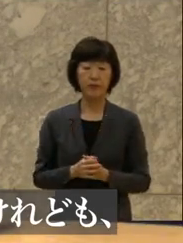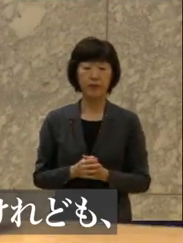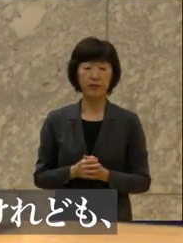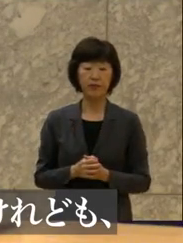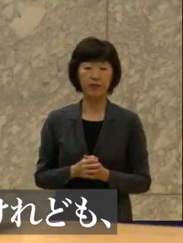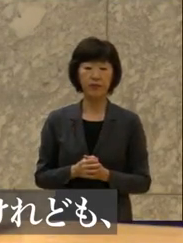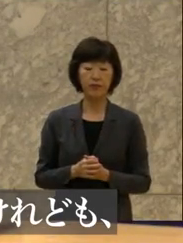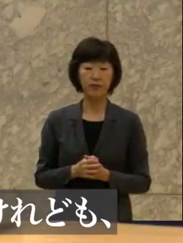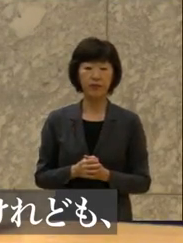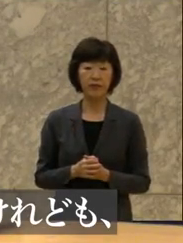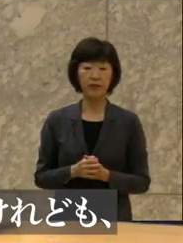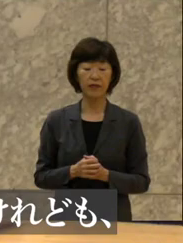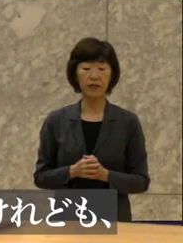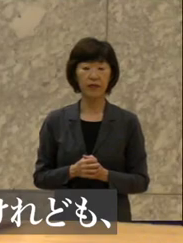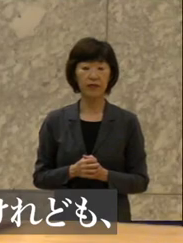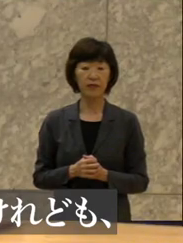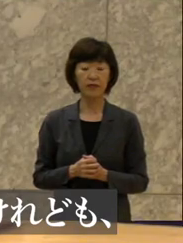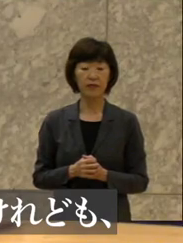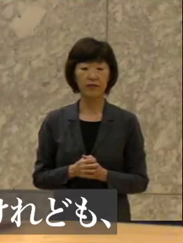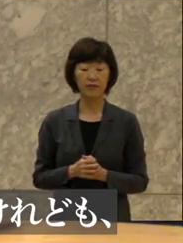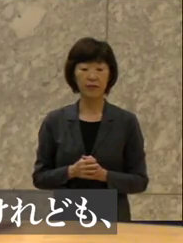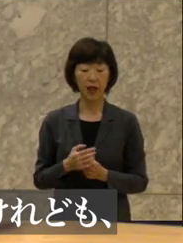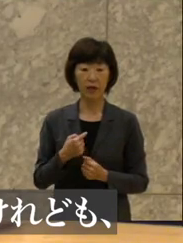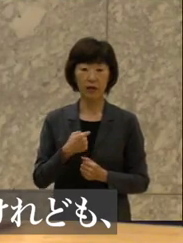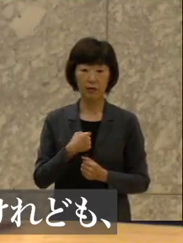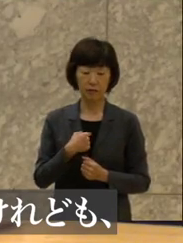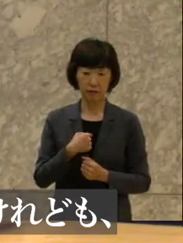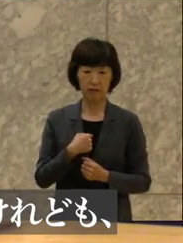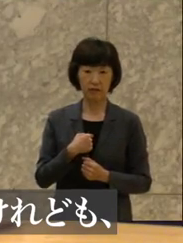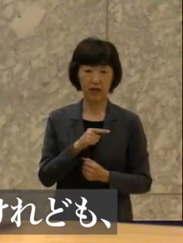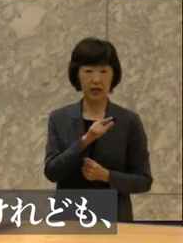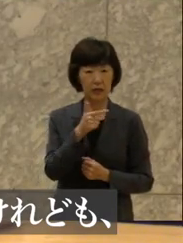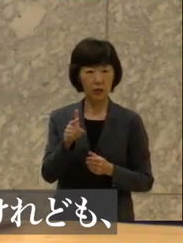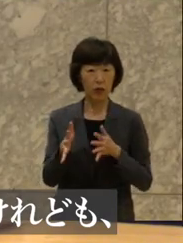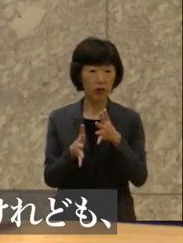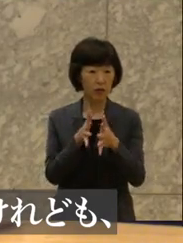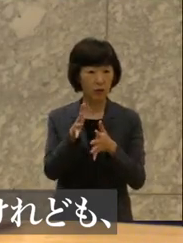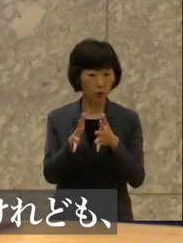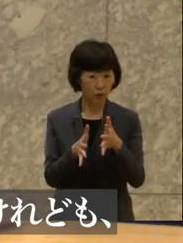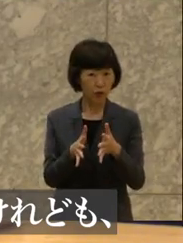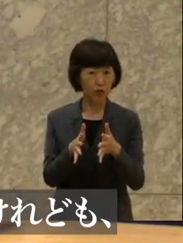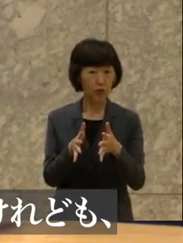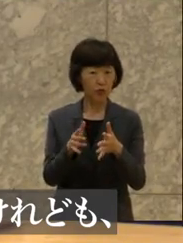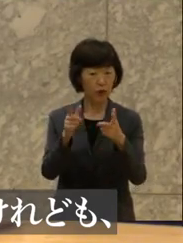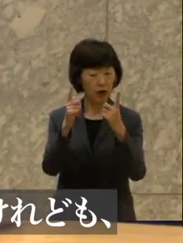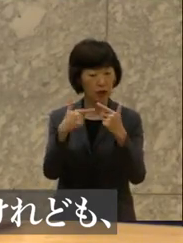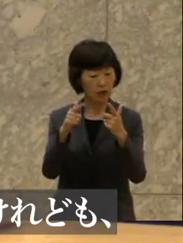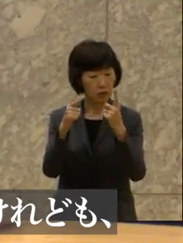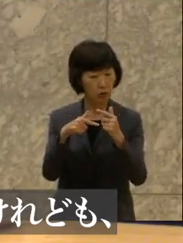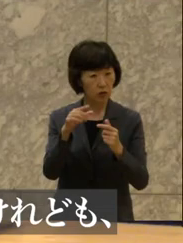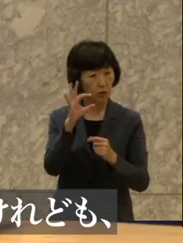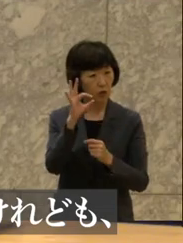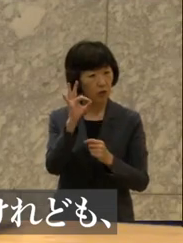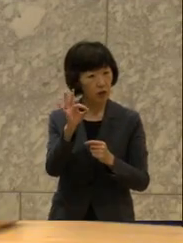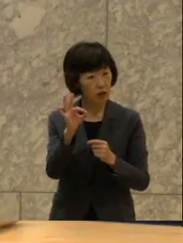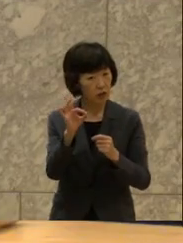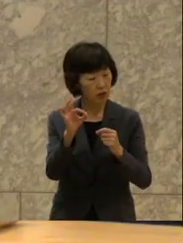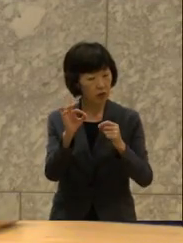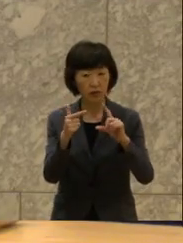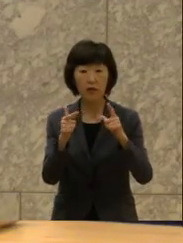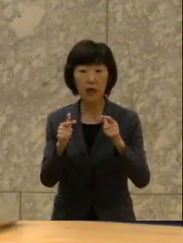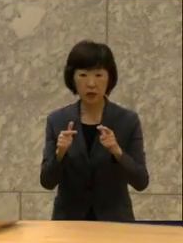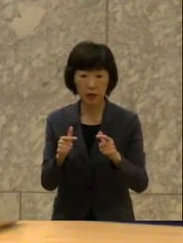なんか僕もそのいろんなスポーツを普段から見てるわけではないんですけれども